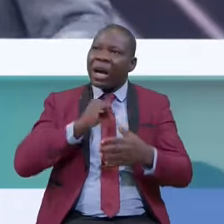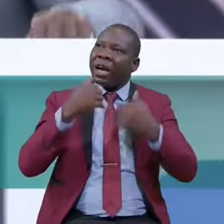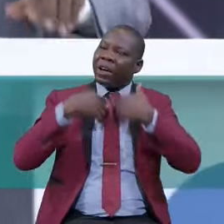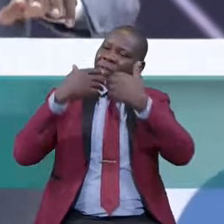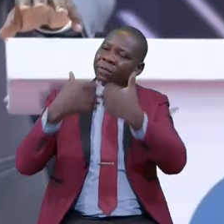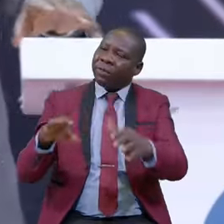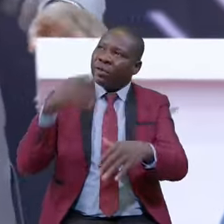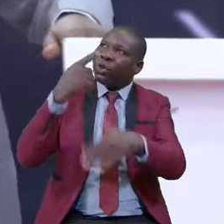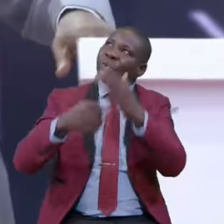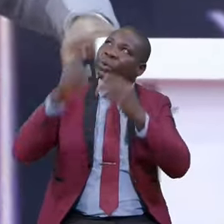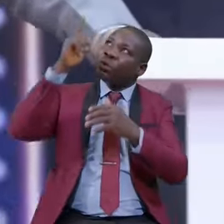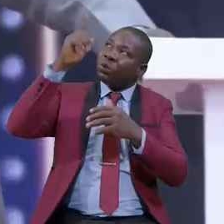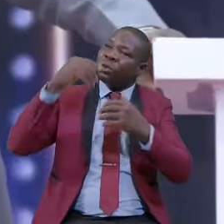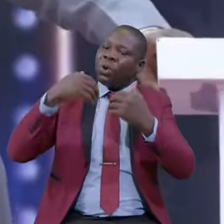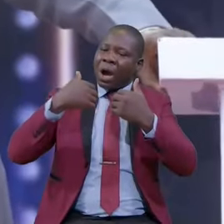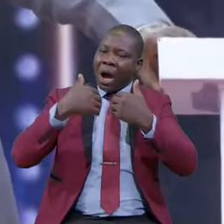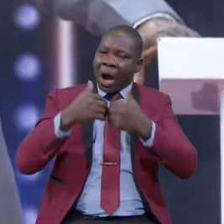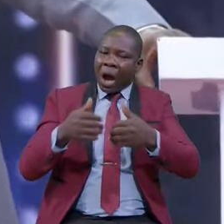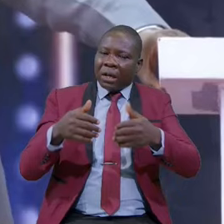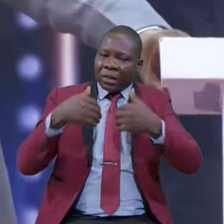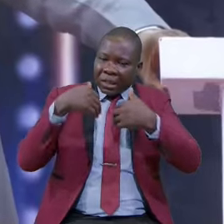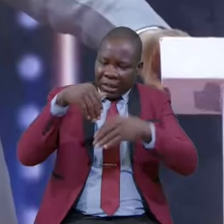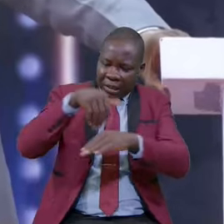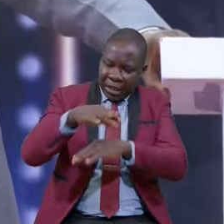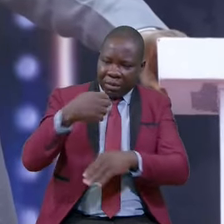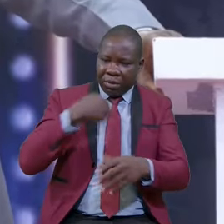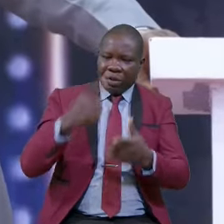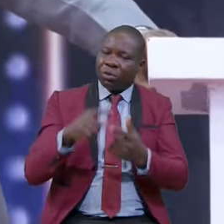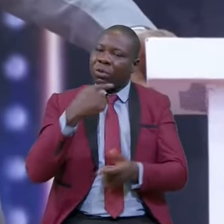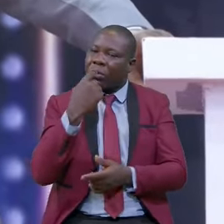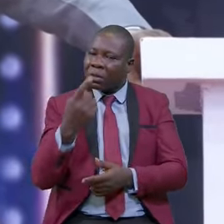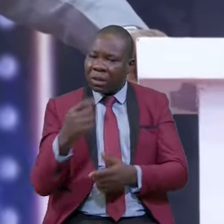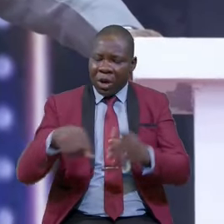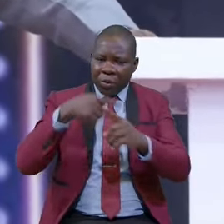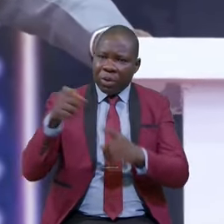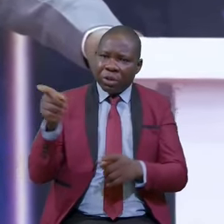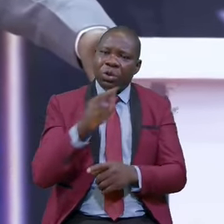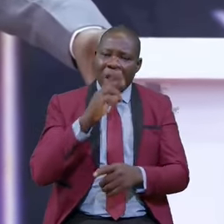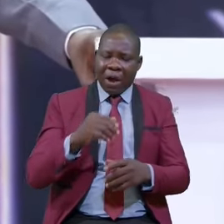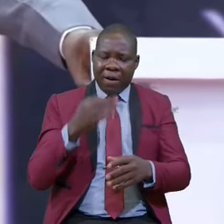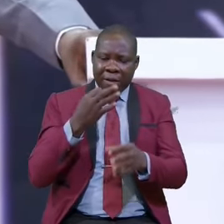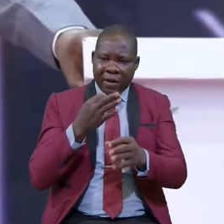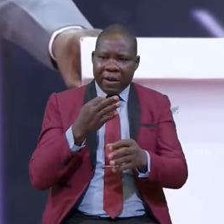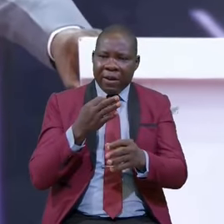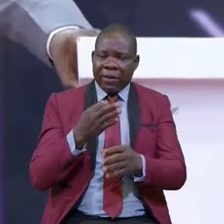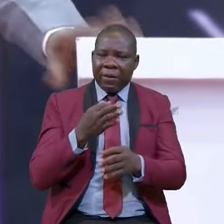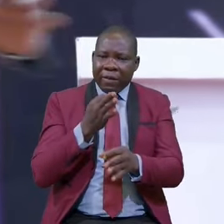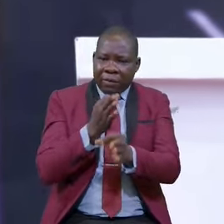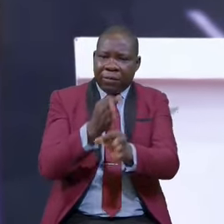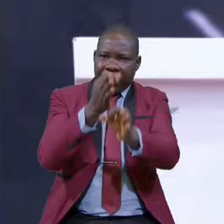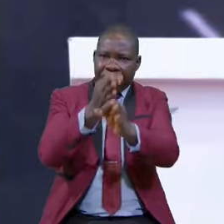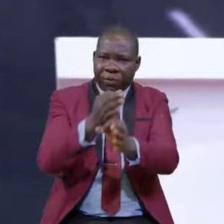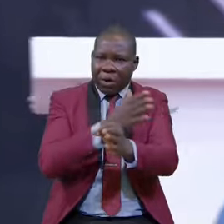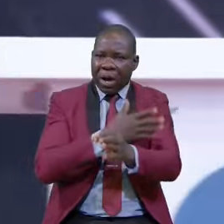nous soyons comme lui. Quand vous confiez au Seigneur, il va renouveler votre force. Alors vous allez prendre le vol comme